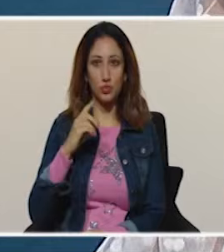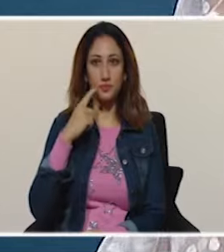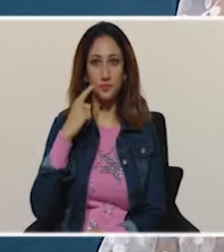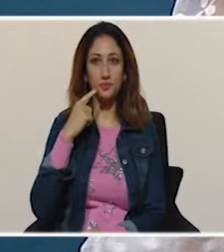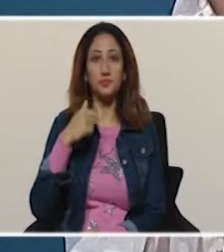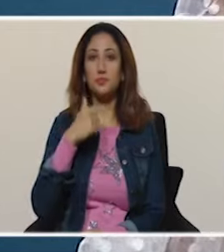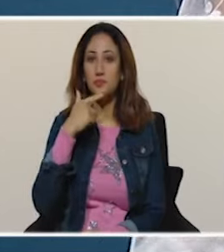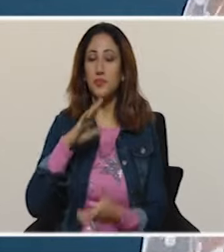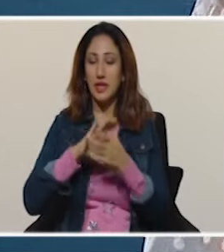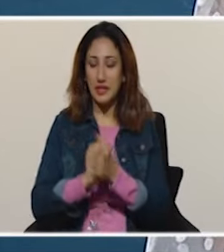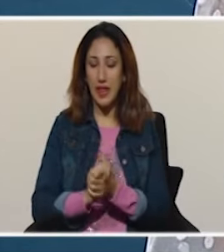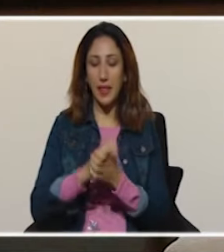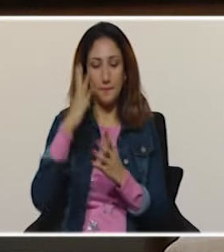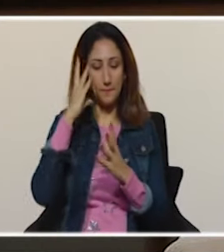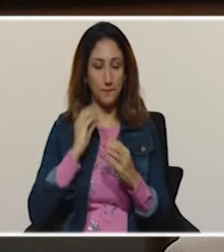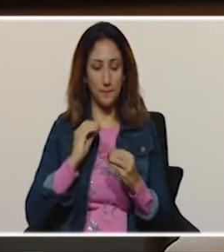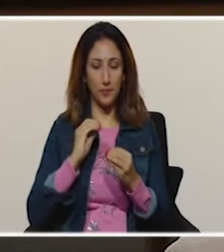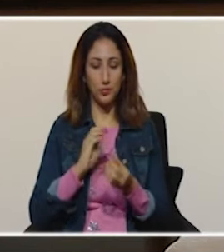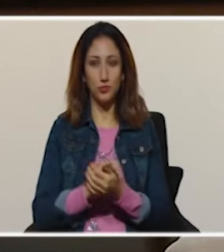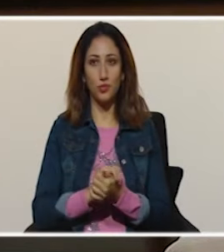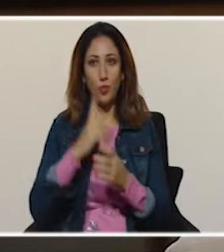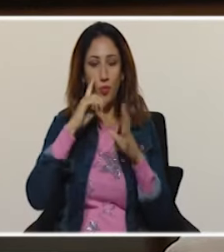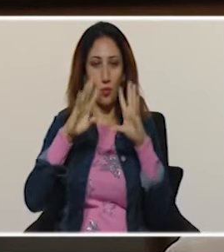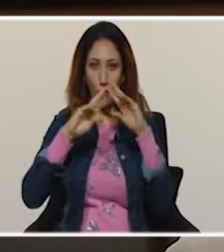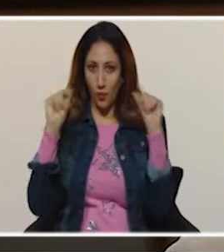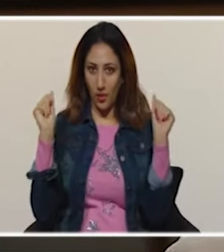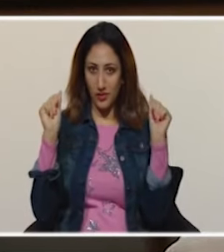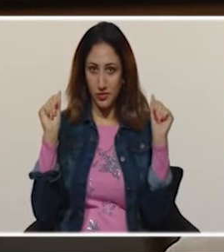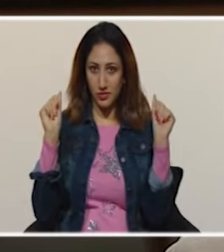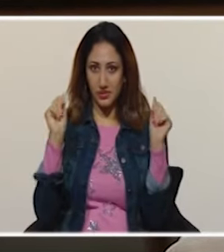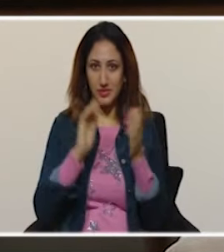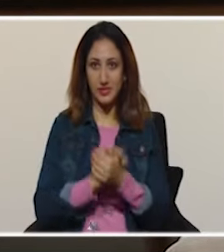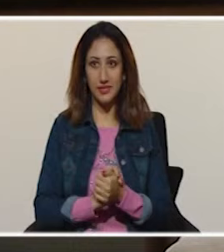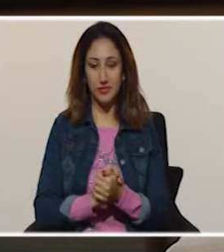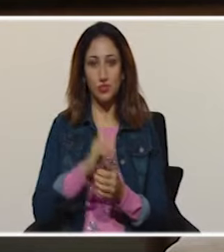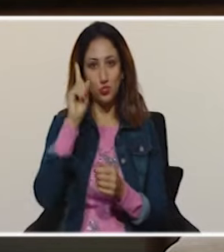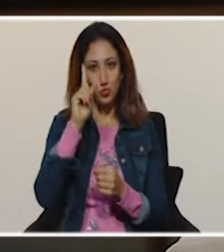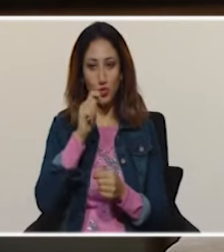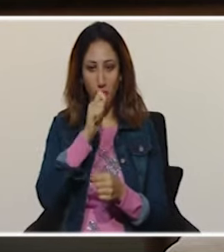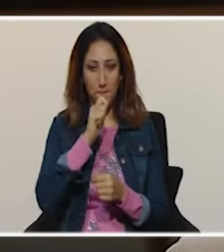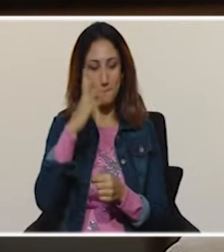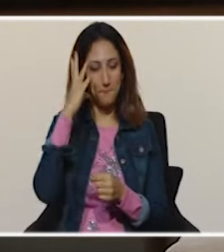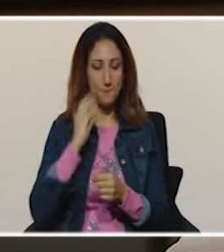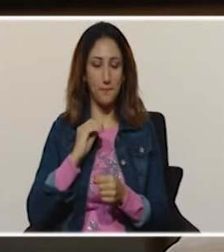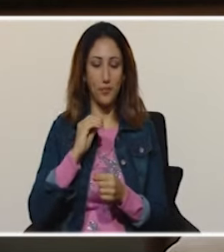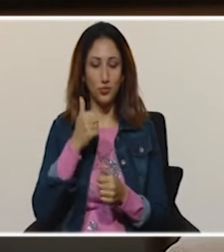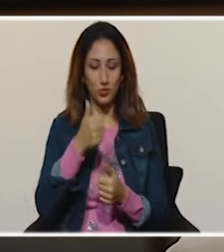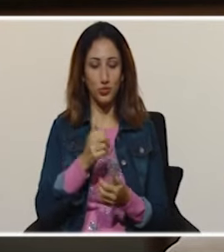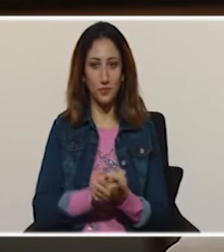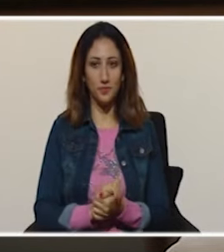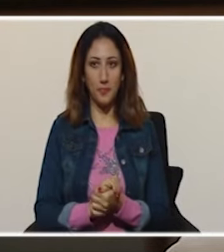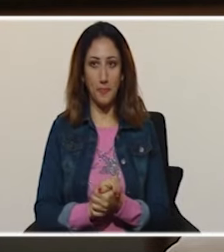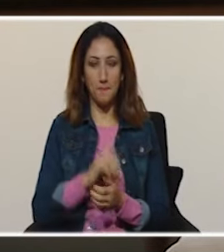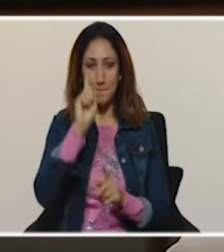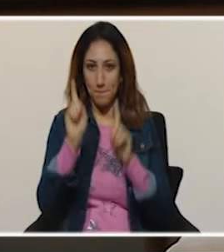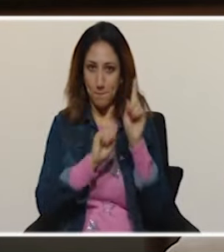داخلي وايجابيه لهالسنه. صحيح صحيح. وحشتني. انت كمان، وان شاء الله تبقى حلقه حلوه قوي. و انا متاكده. هنبدا اسئلتي بقى